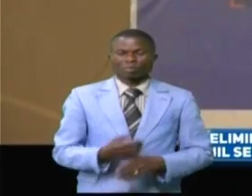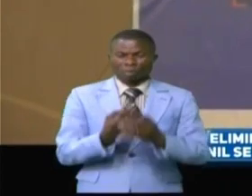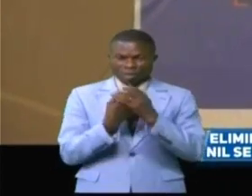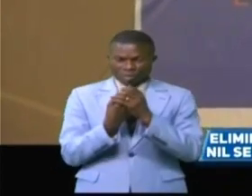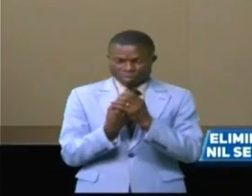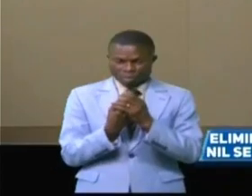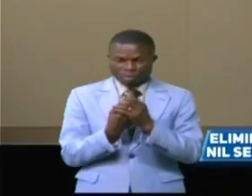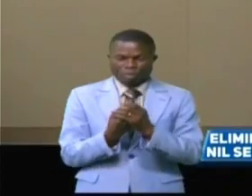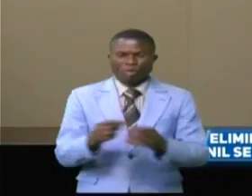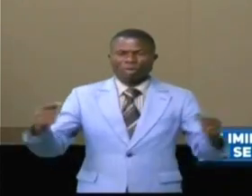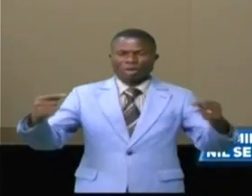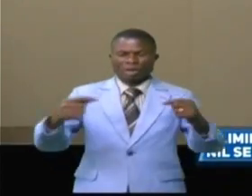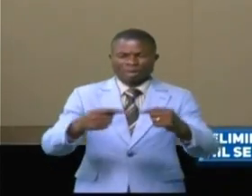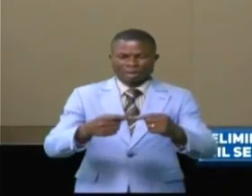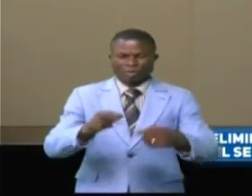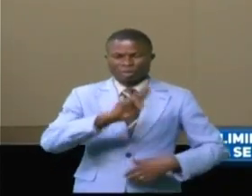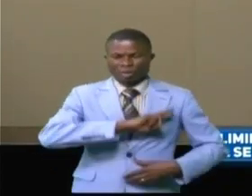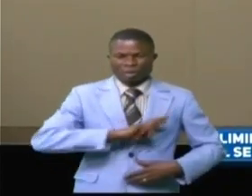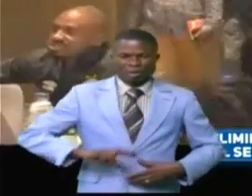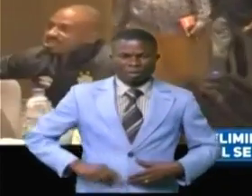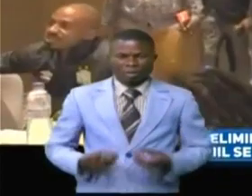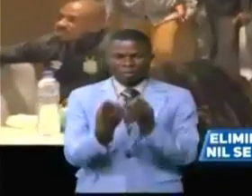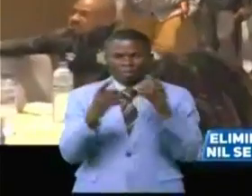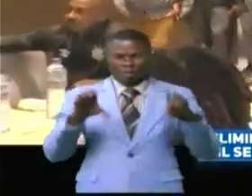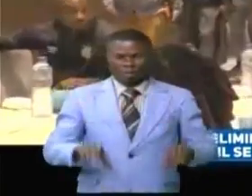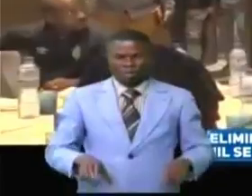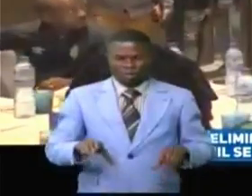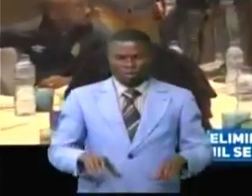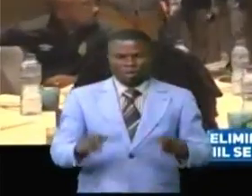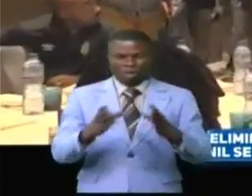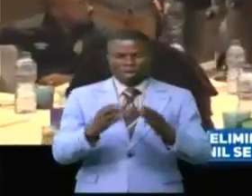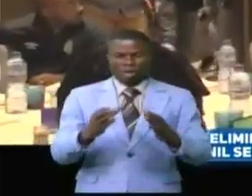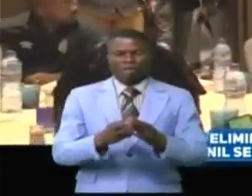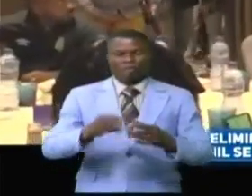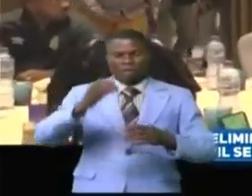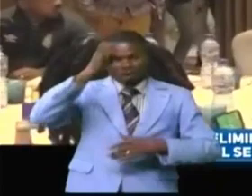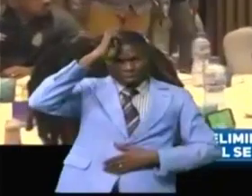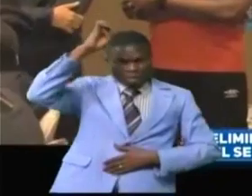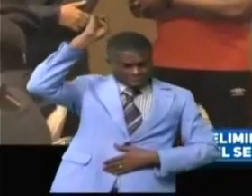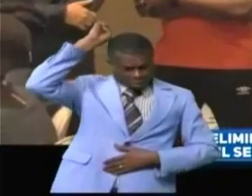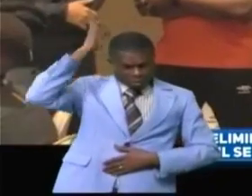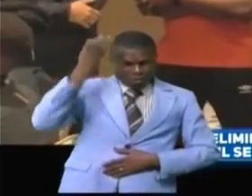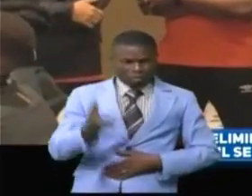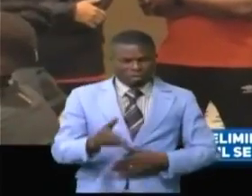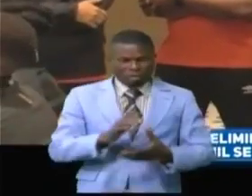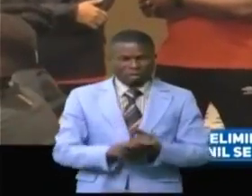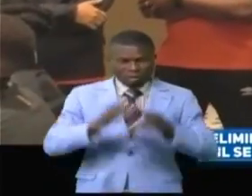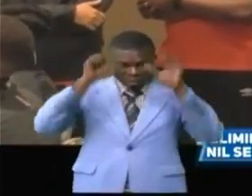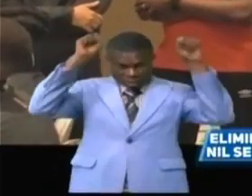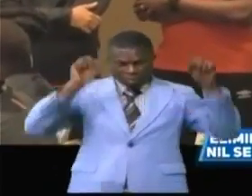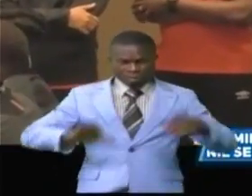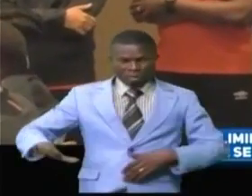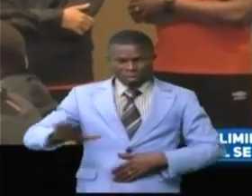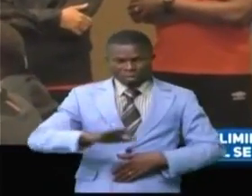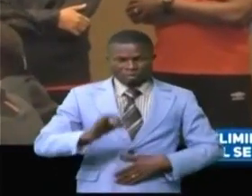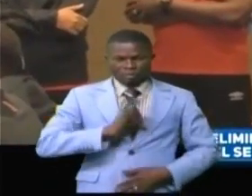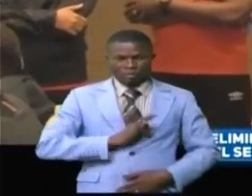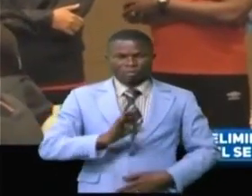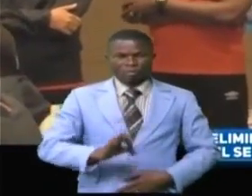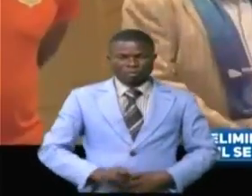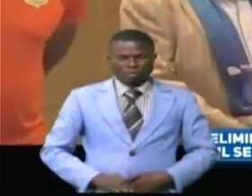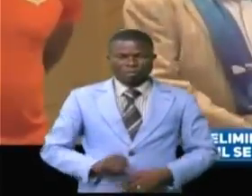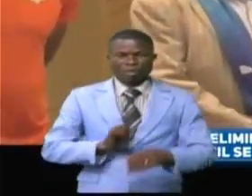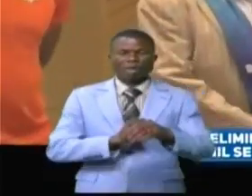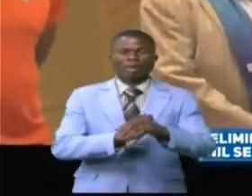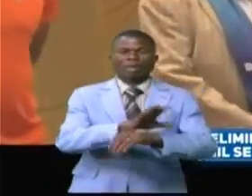RDC Soudan comptant pour la sixième et dernière journée des éliminatoires de la CAN Côte d'Ivoire 2023, le président de la République, Félix-Antoine